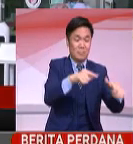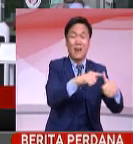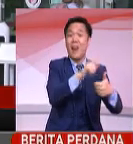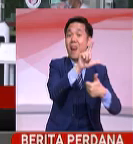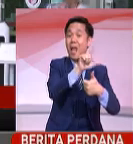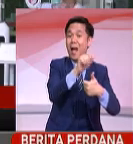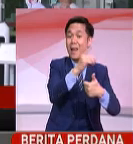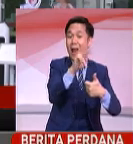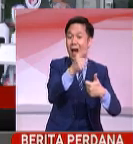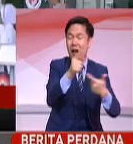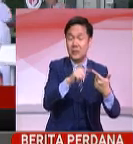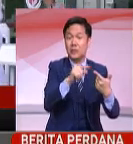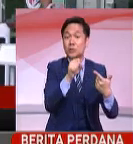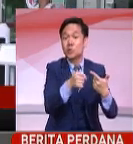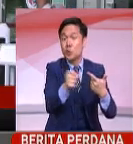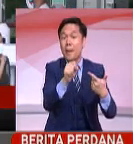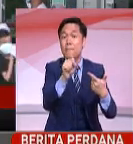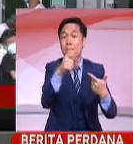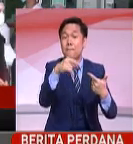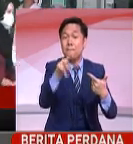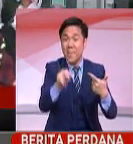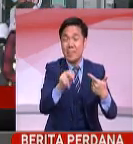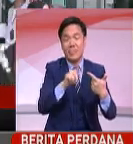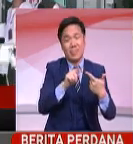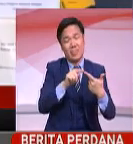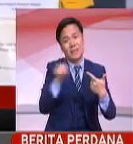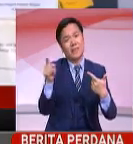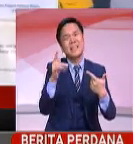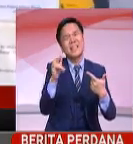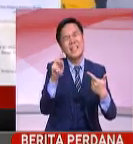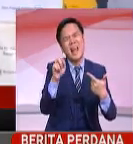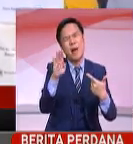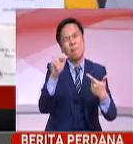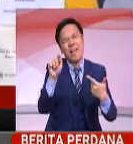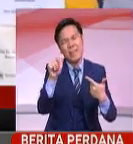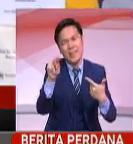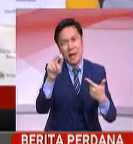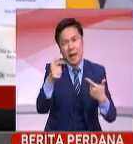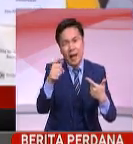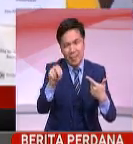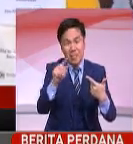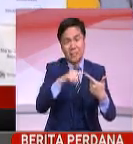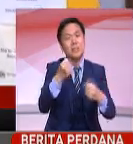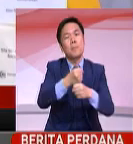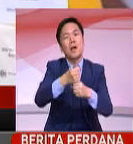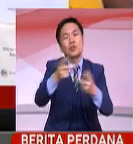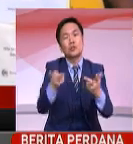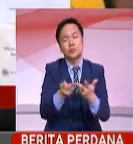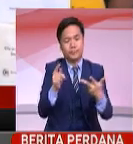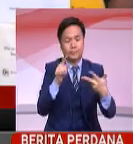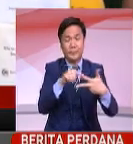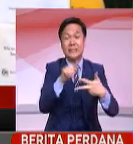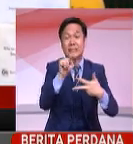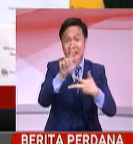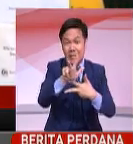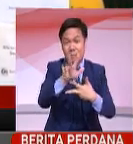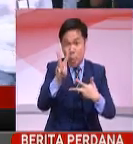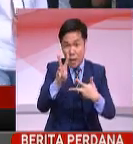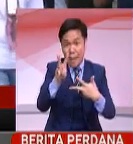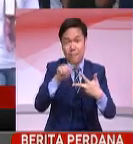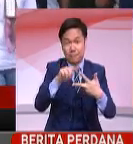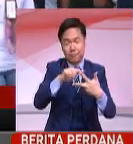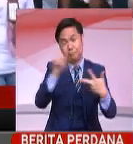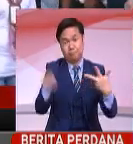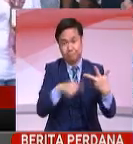Ladang, Sungai Pin di daerah Kinabatangan yang juga merupakan jangkitan di tempat kerja dengan 36 kes positif.